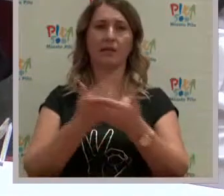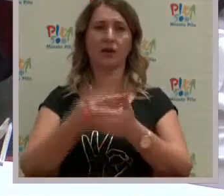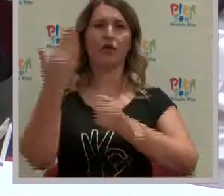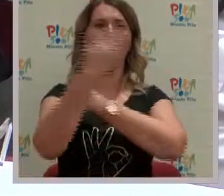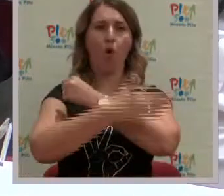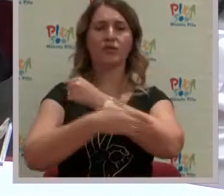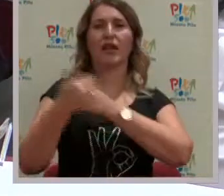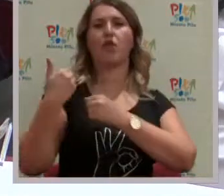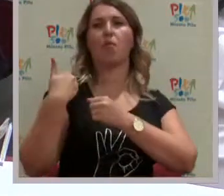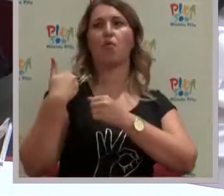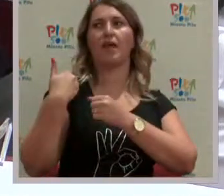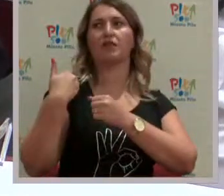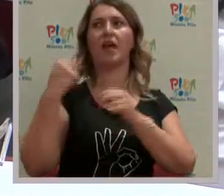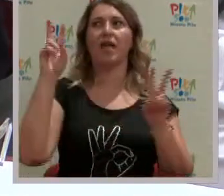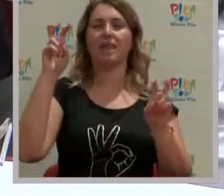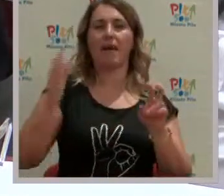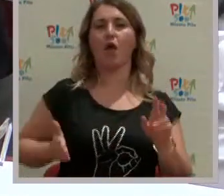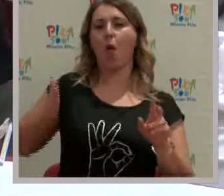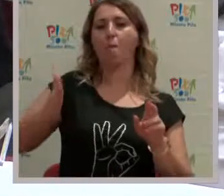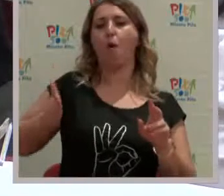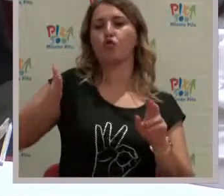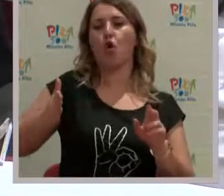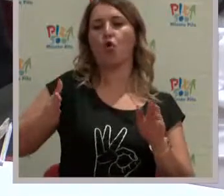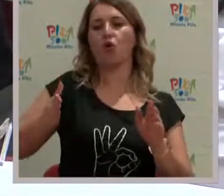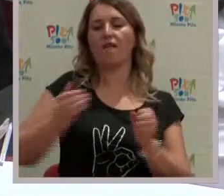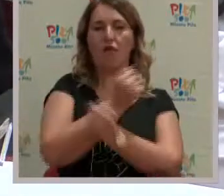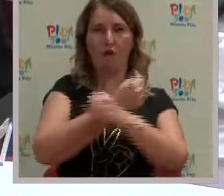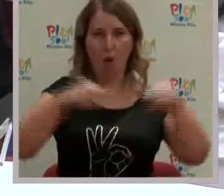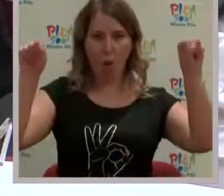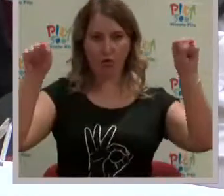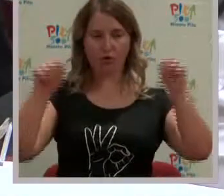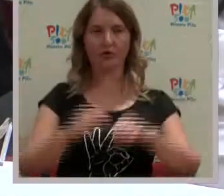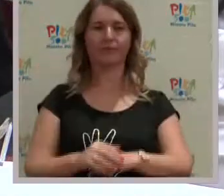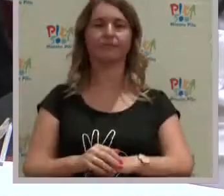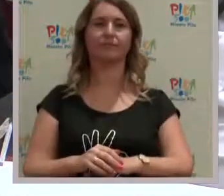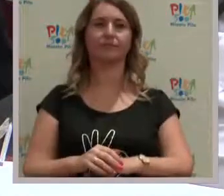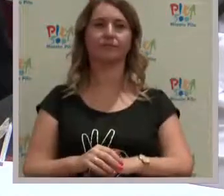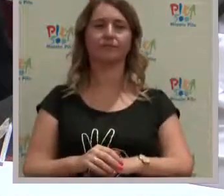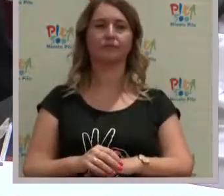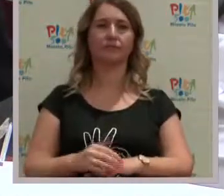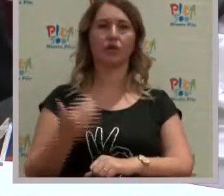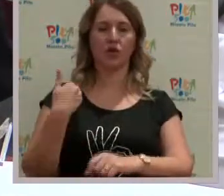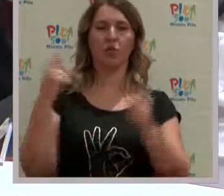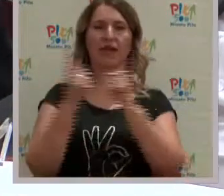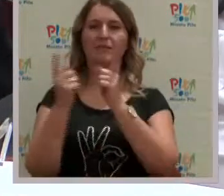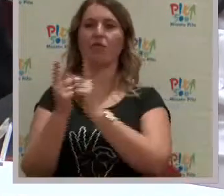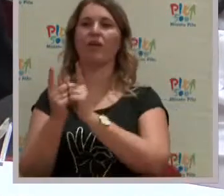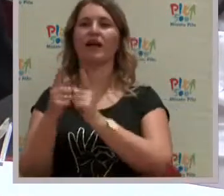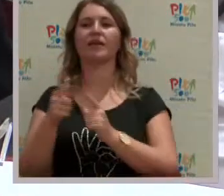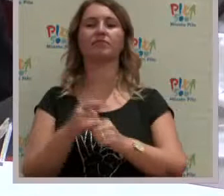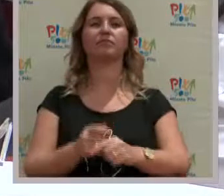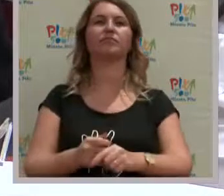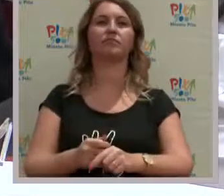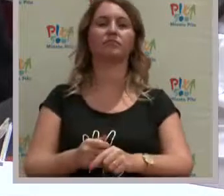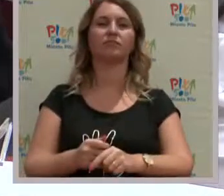Pociąg do Wolności, którego reżyserem była pani Ewelina Wyczechowska i to